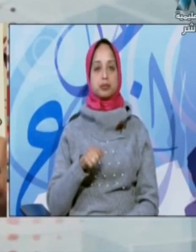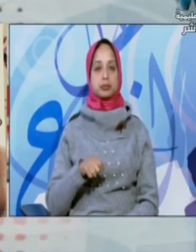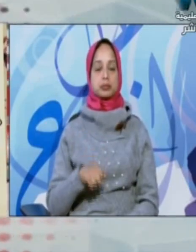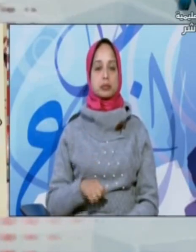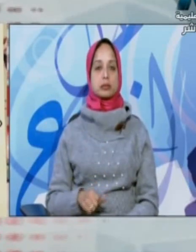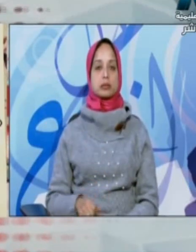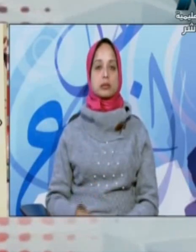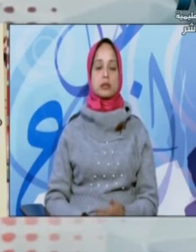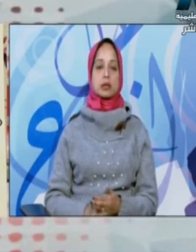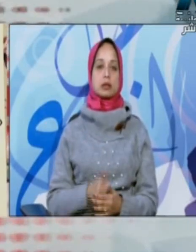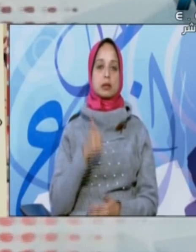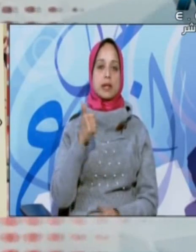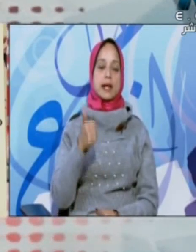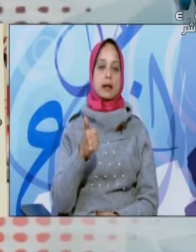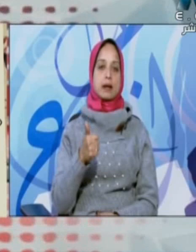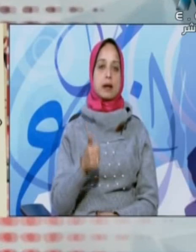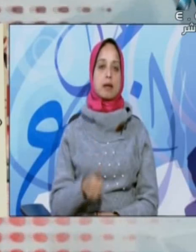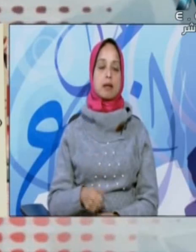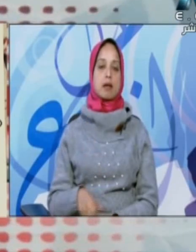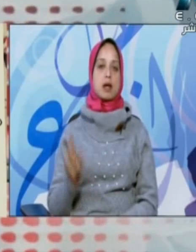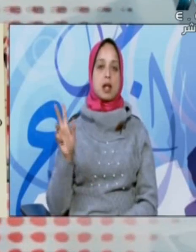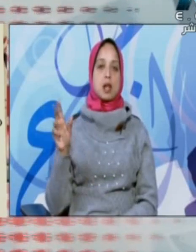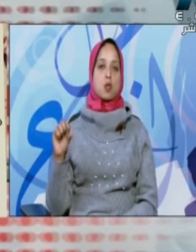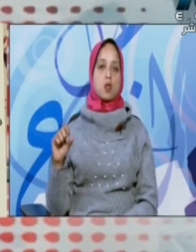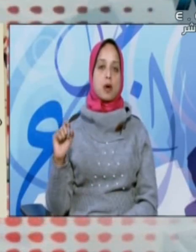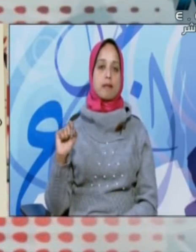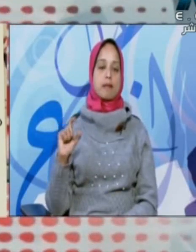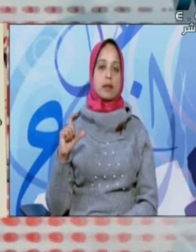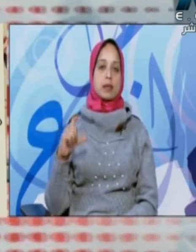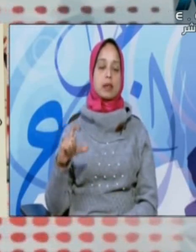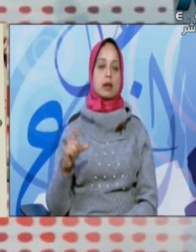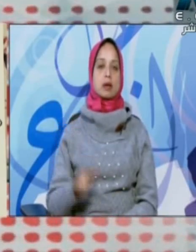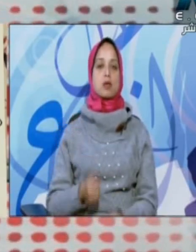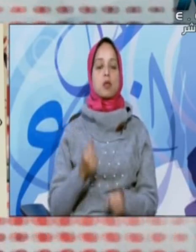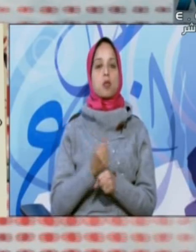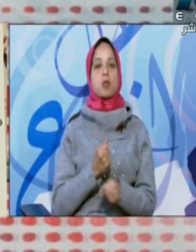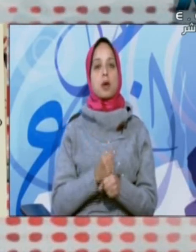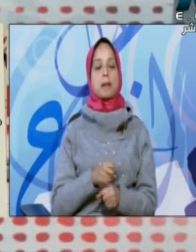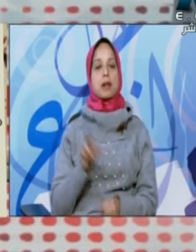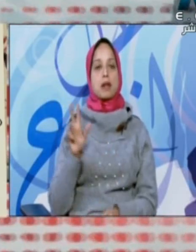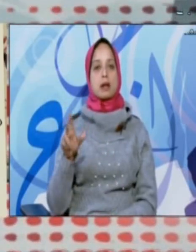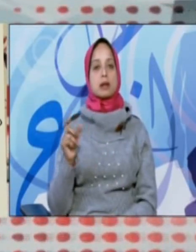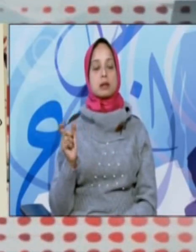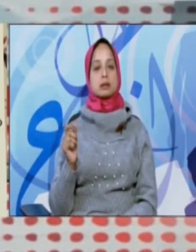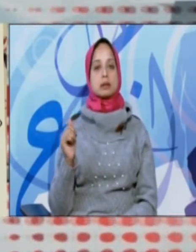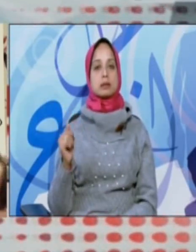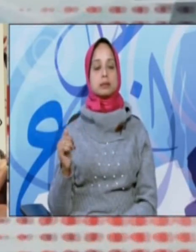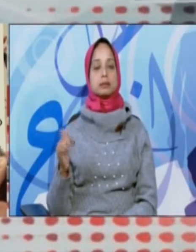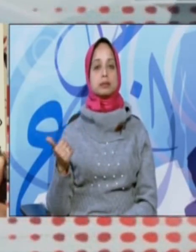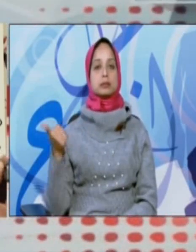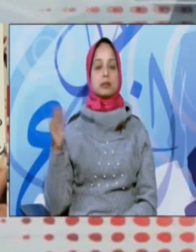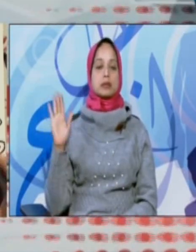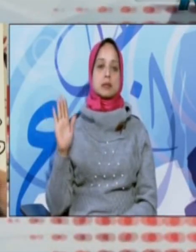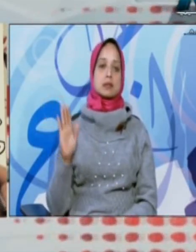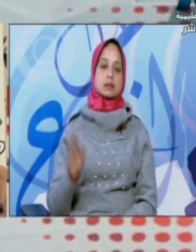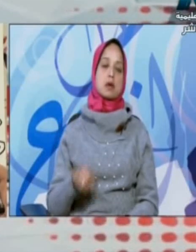نجاح الوفد وشكل النحاس الوزارة،